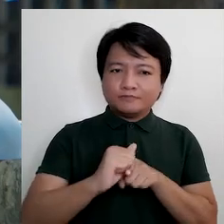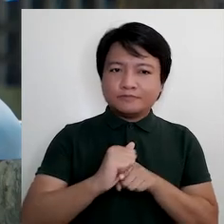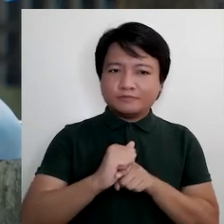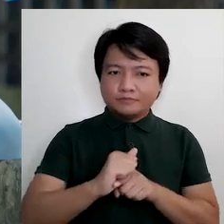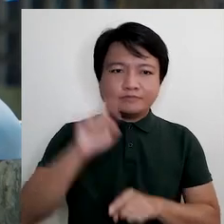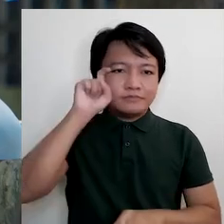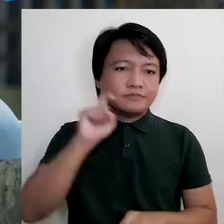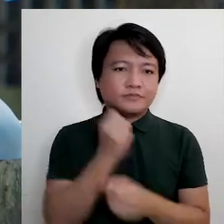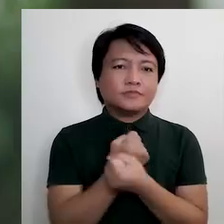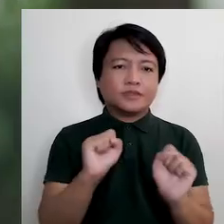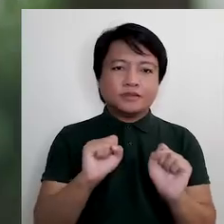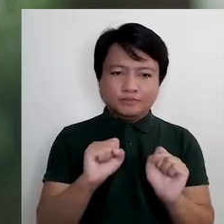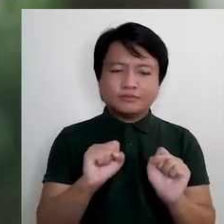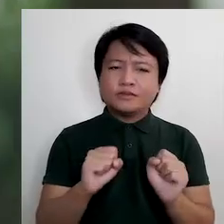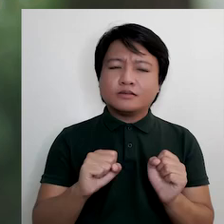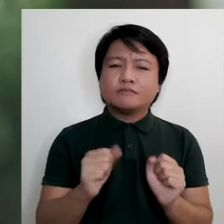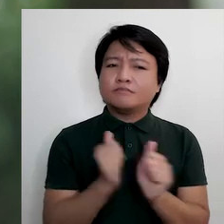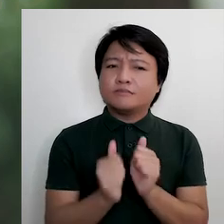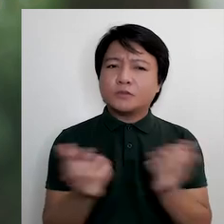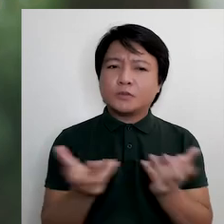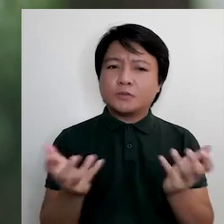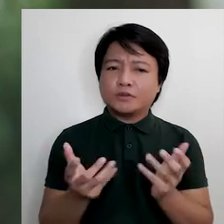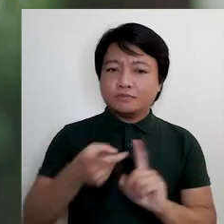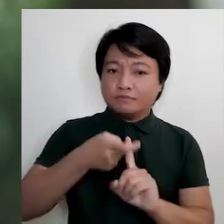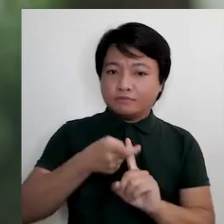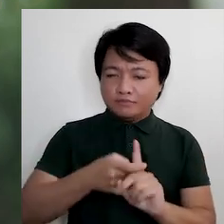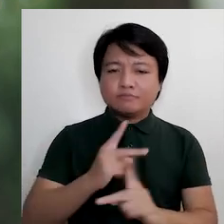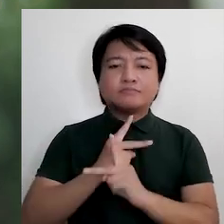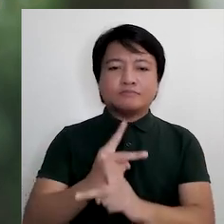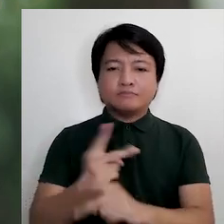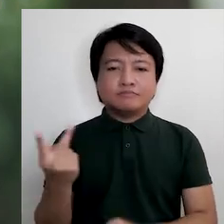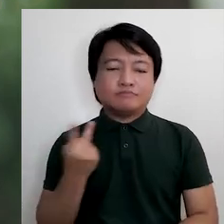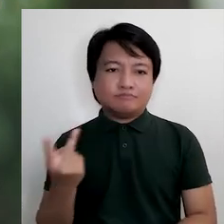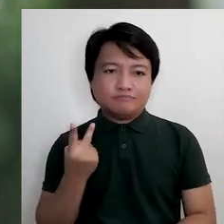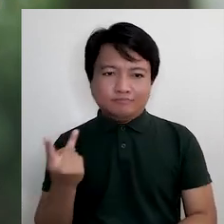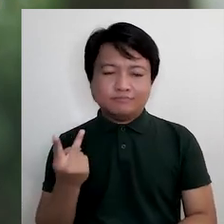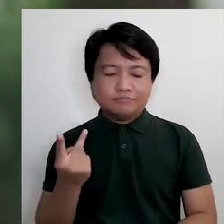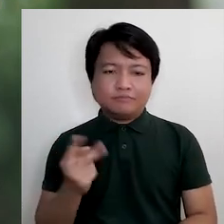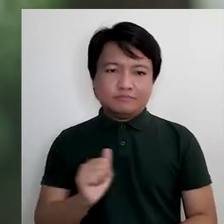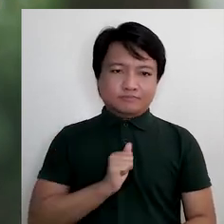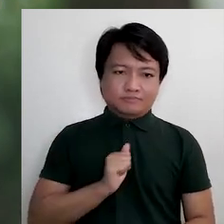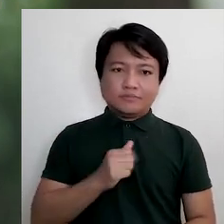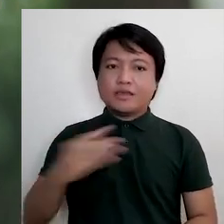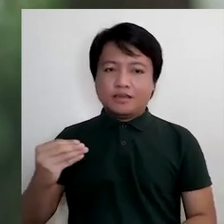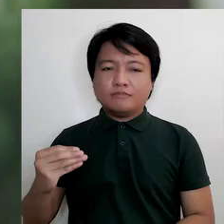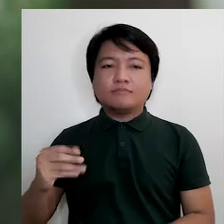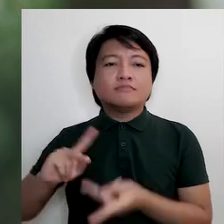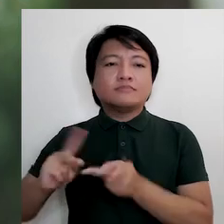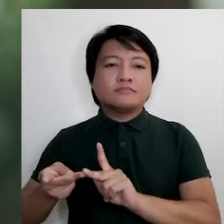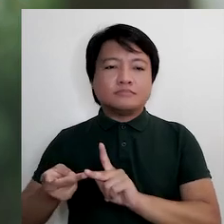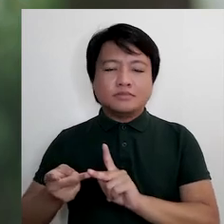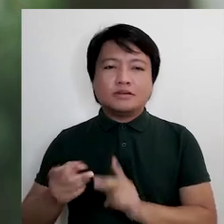Mag-practice ng safe sex. Ang ibig sabihin ng safe sex ay ang pagprotekta sa iyong sarili at sa iyong partner mula sa